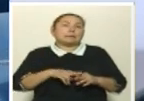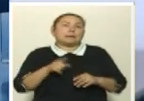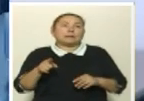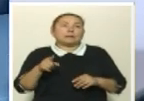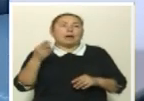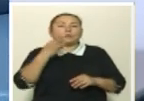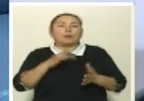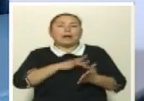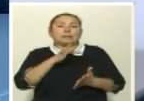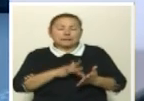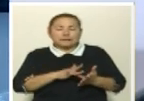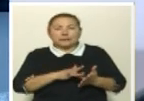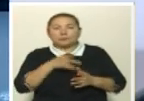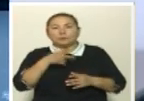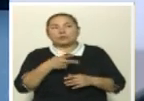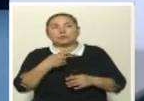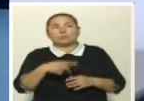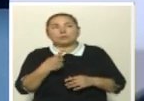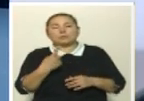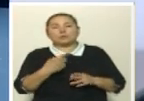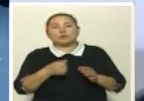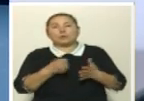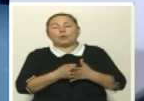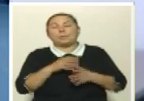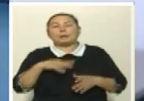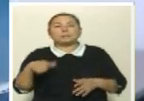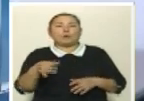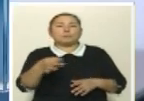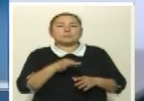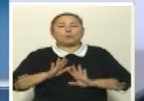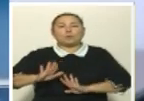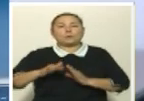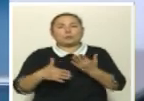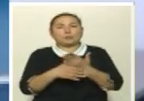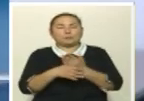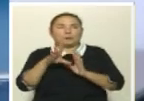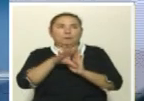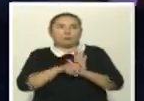201м 2022 жылдын Фазан айына бген Маст облыс ми орынбасар кызмет аттард